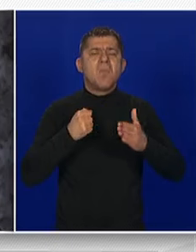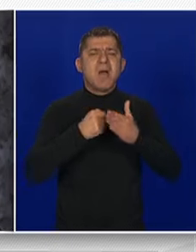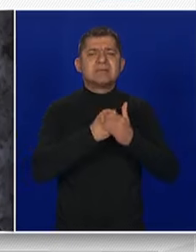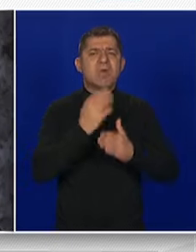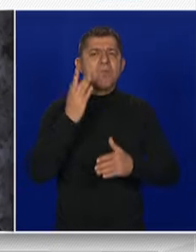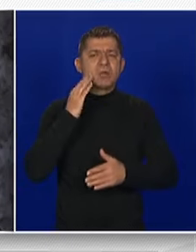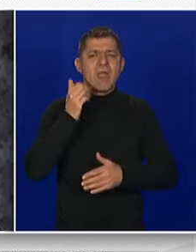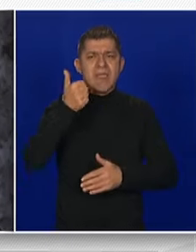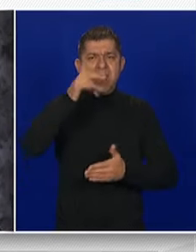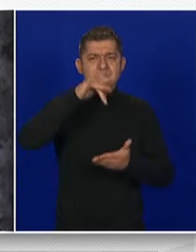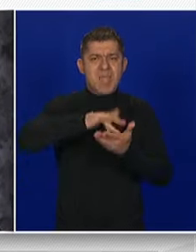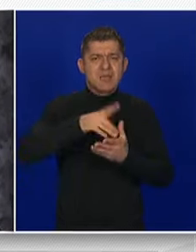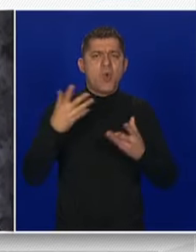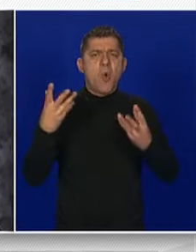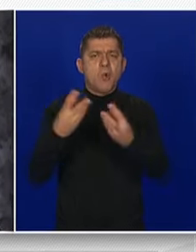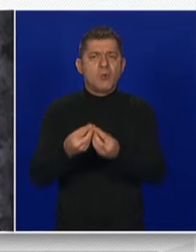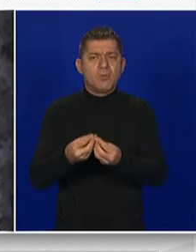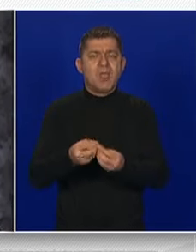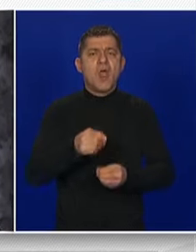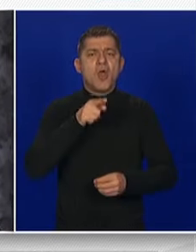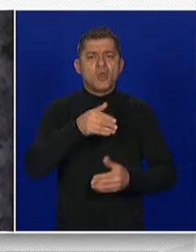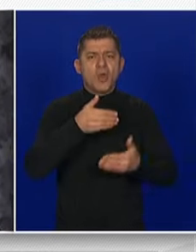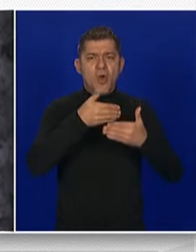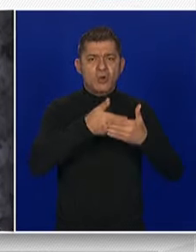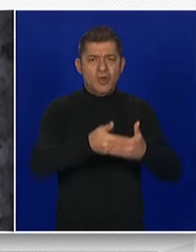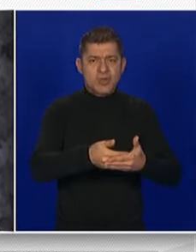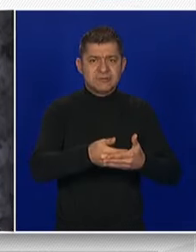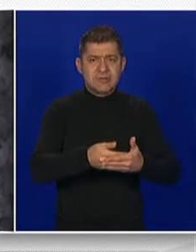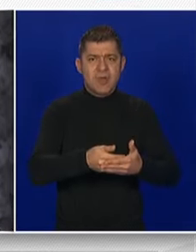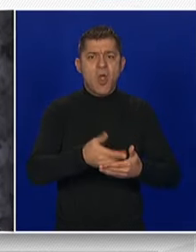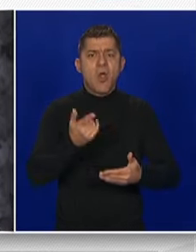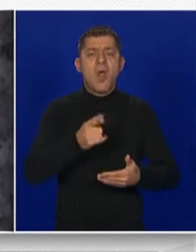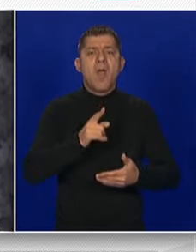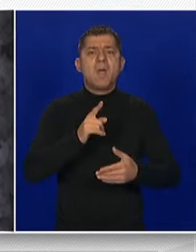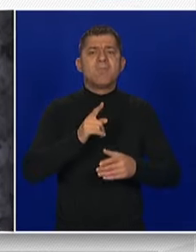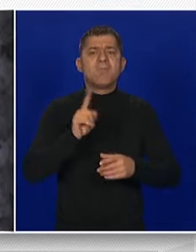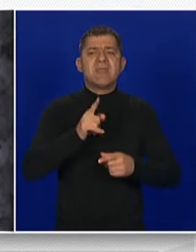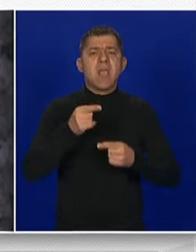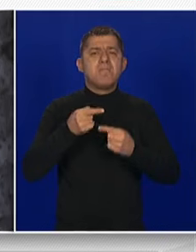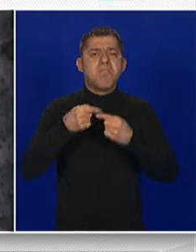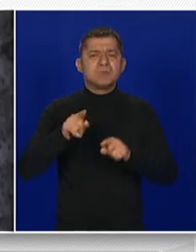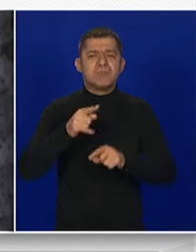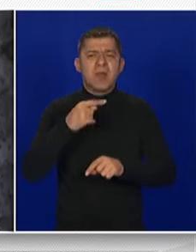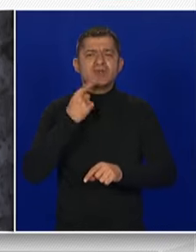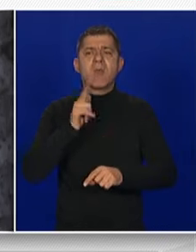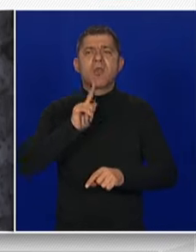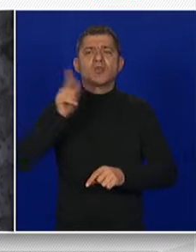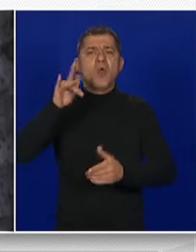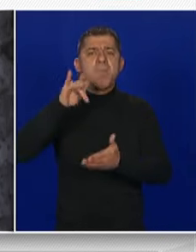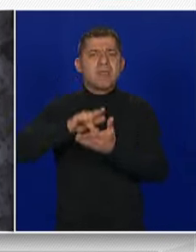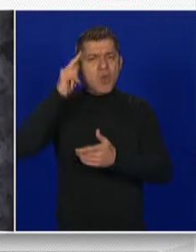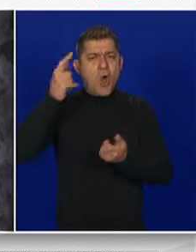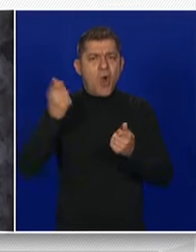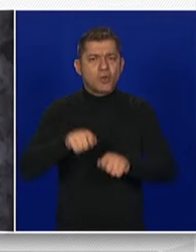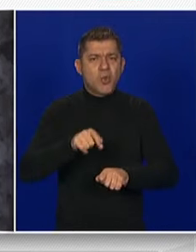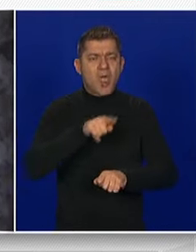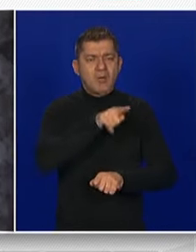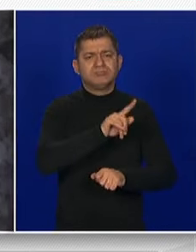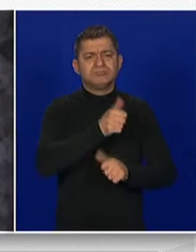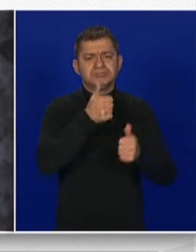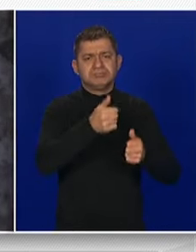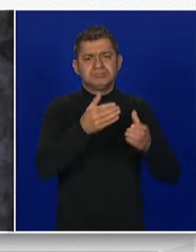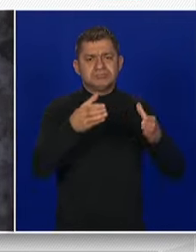jednom mjestu. Ona se odnosi na sva ona mjesta koja nisu izuzeta ili posebno spomenuta na drugom mjestu u odluci, pa su to onda